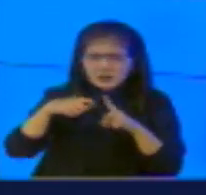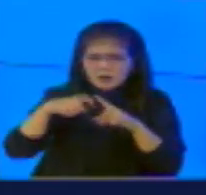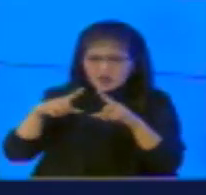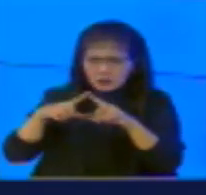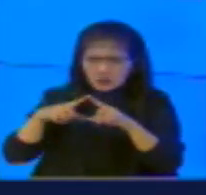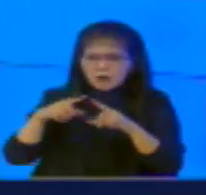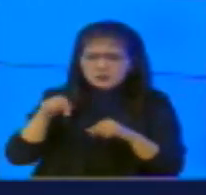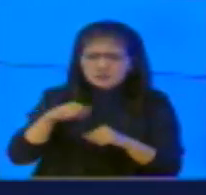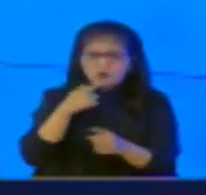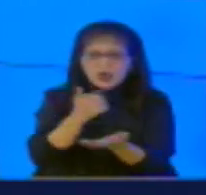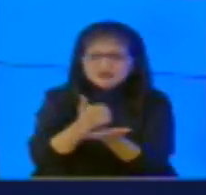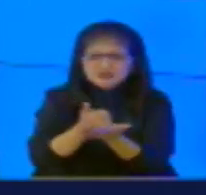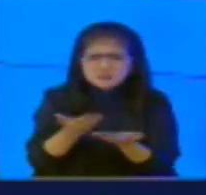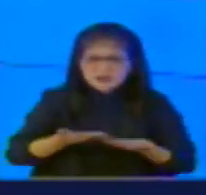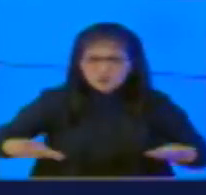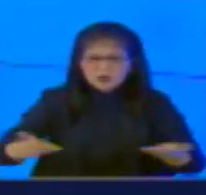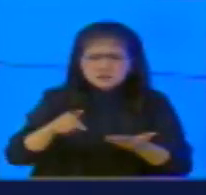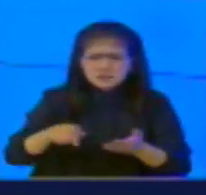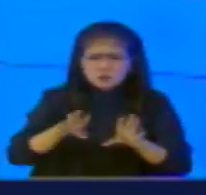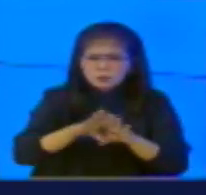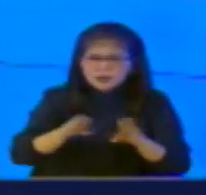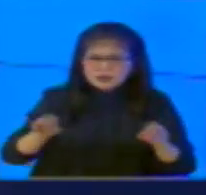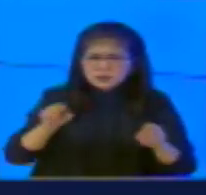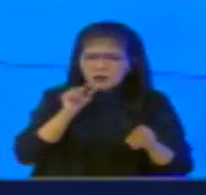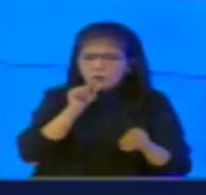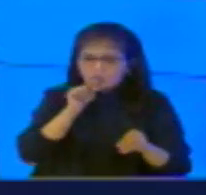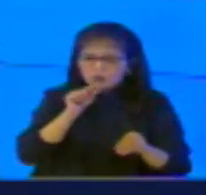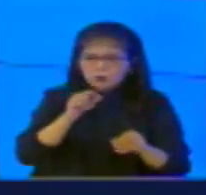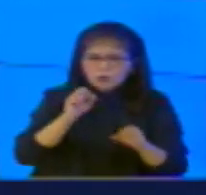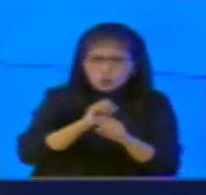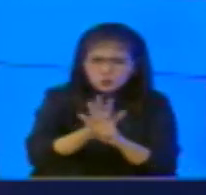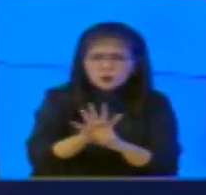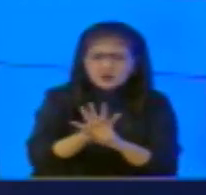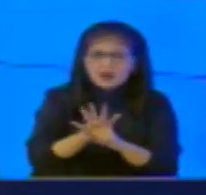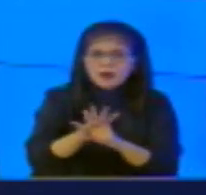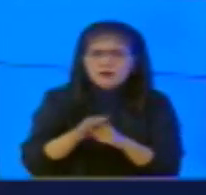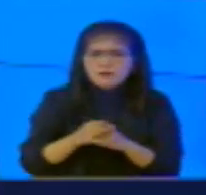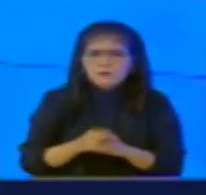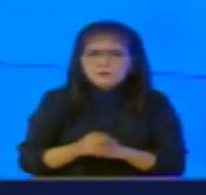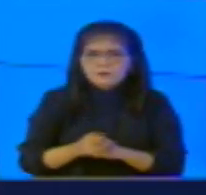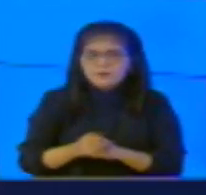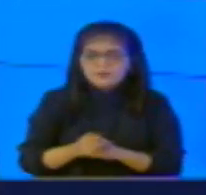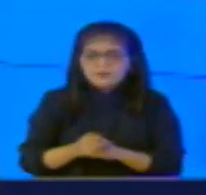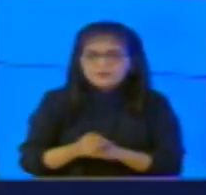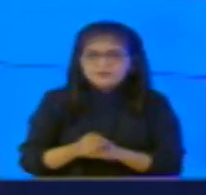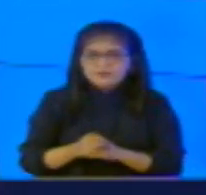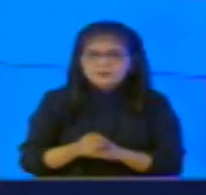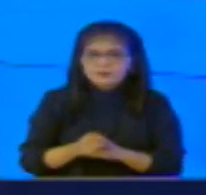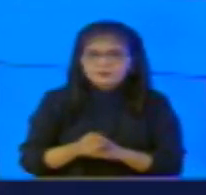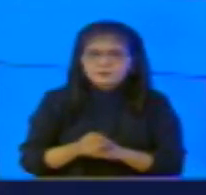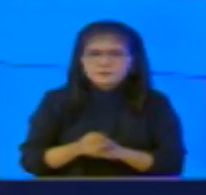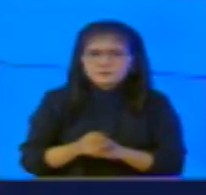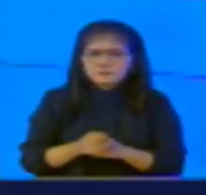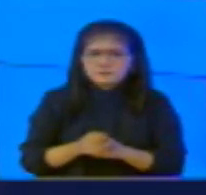semua lebih bekerja disaat semua lagi memang lagi ya mengerahkan segala kemampuan